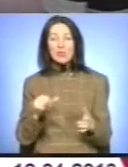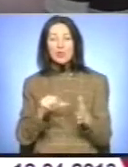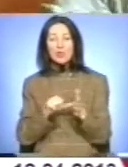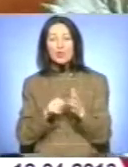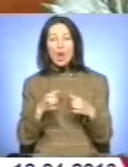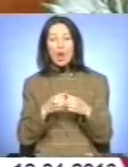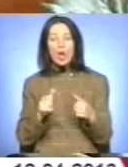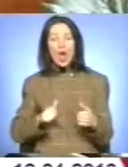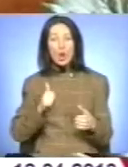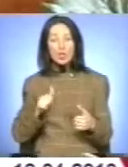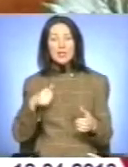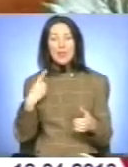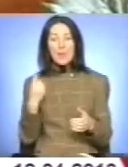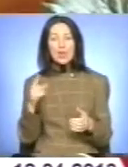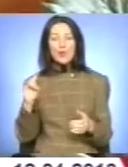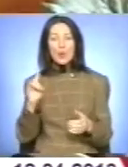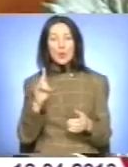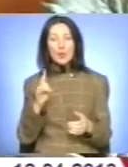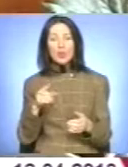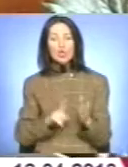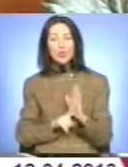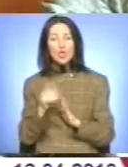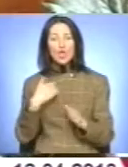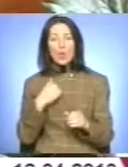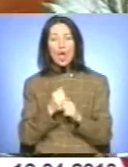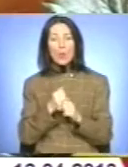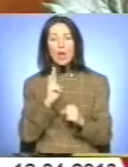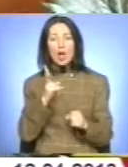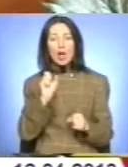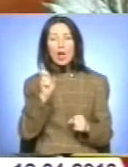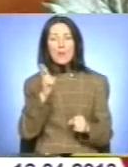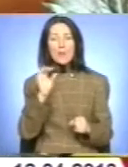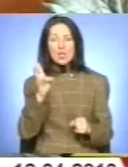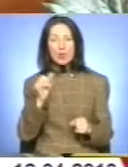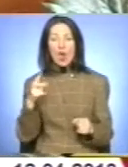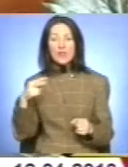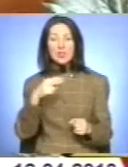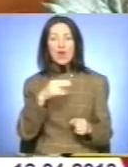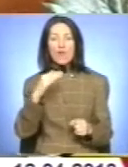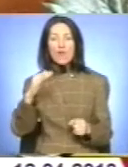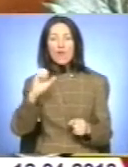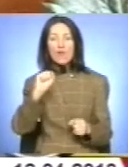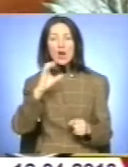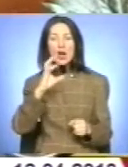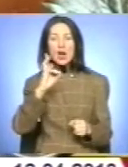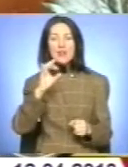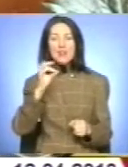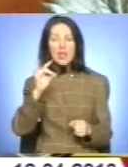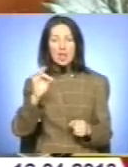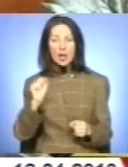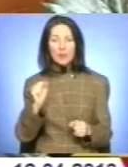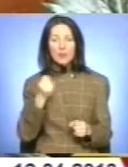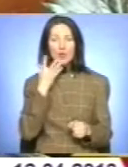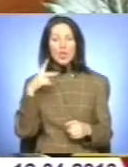роботами. Спочатку я робив кабіну. Я вирізав її з фанери. Коли я